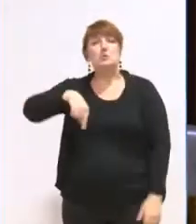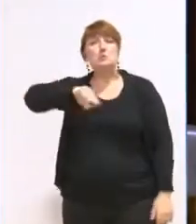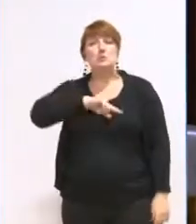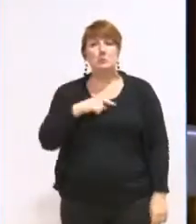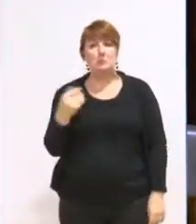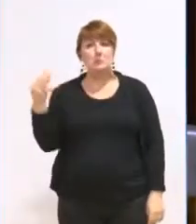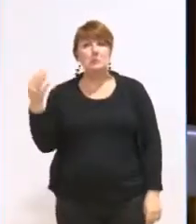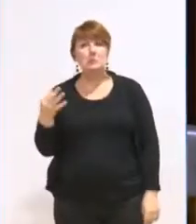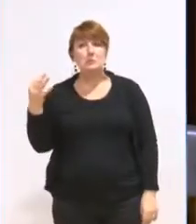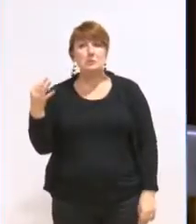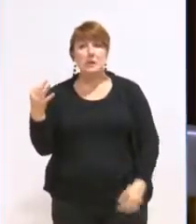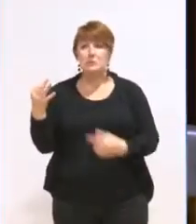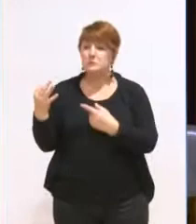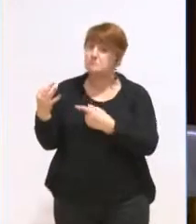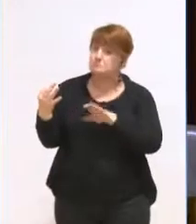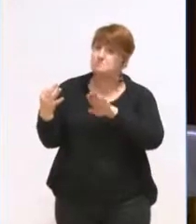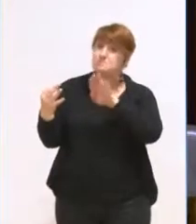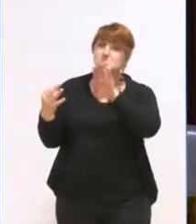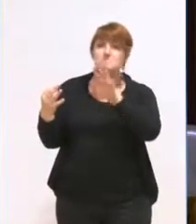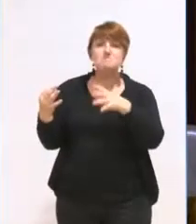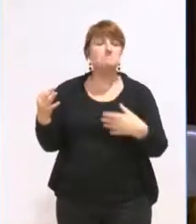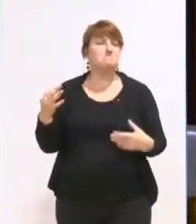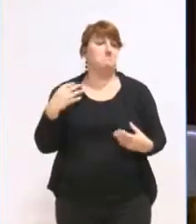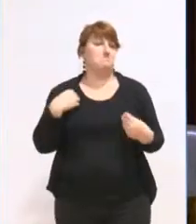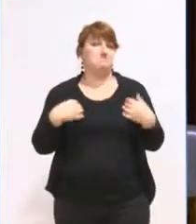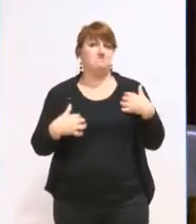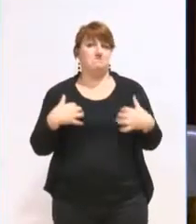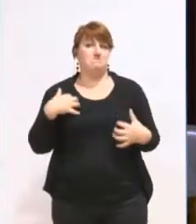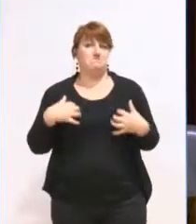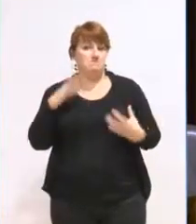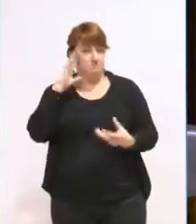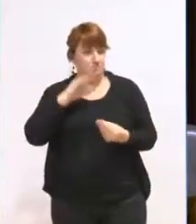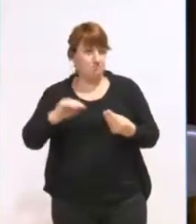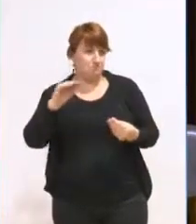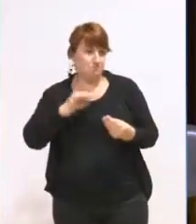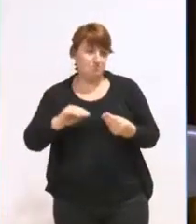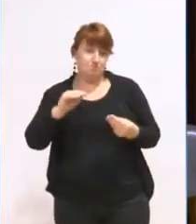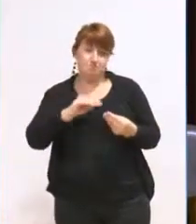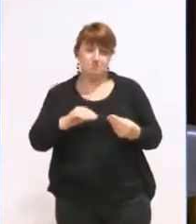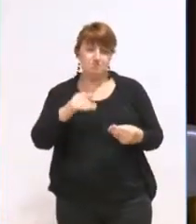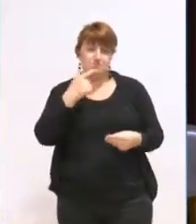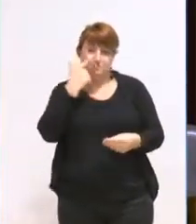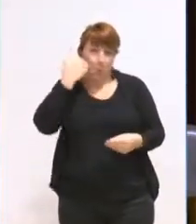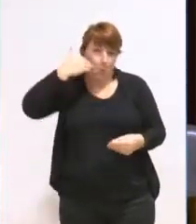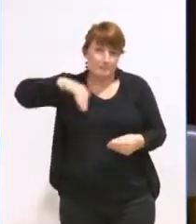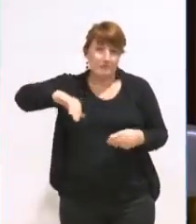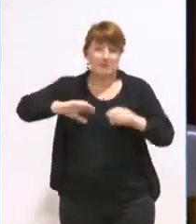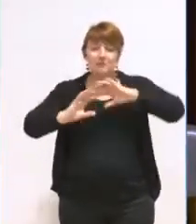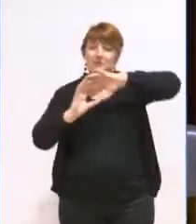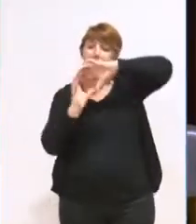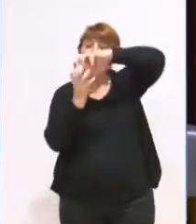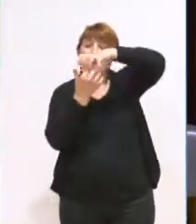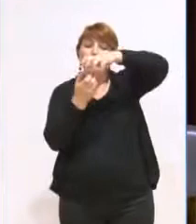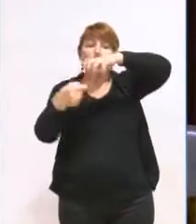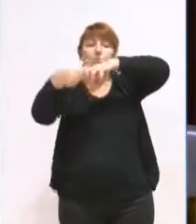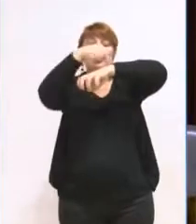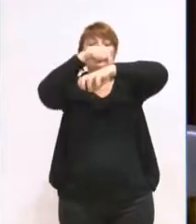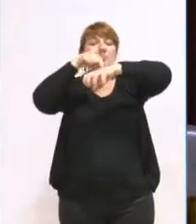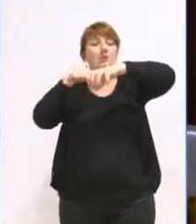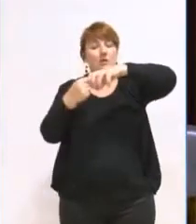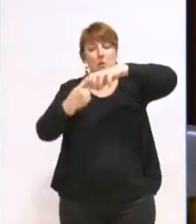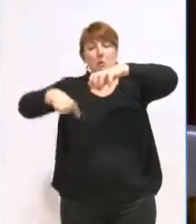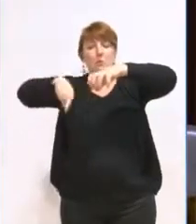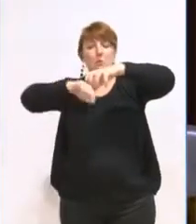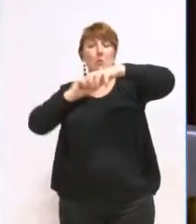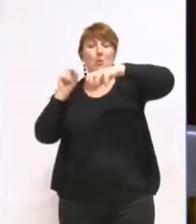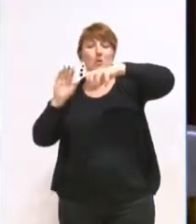nuages s'amoncellent. Il faudrait vraiment ne pas lire la presse pour savoir que dans certaines régions du monde, si nous retrouvons la croissance, les choses sont